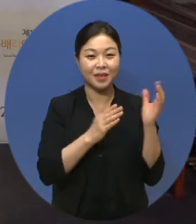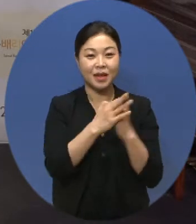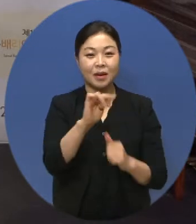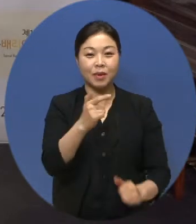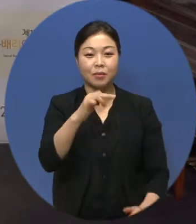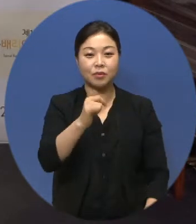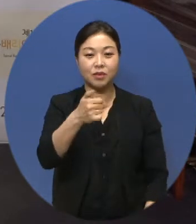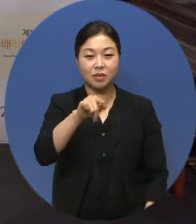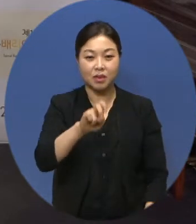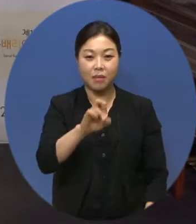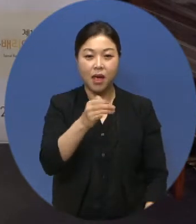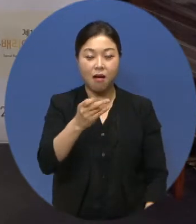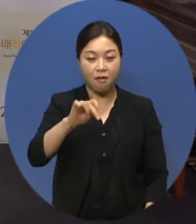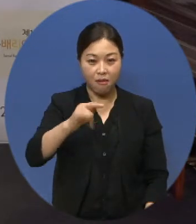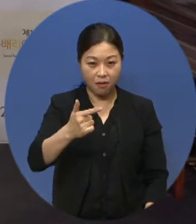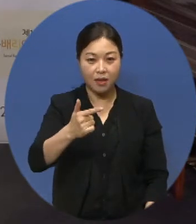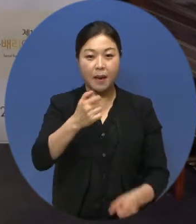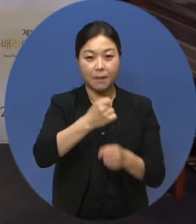이태원 감독님.